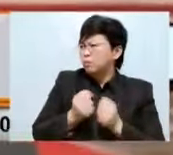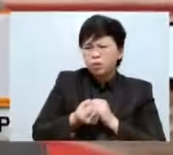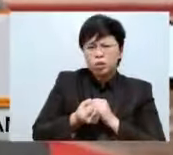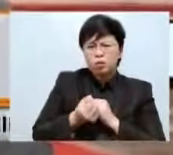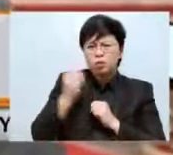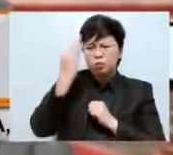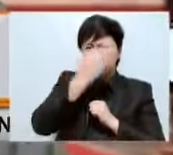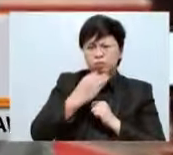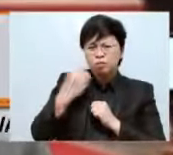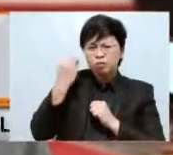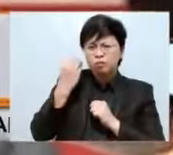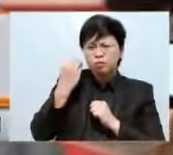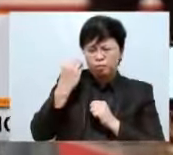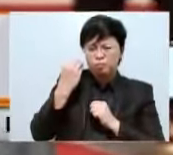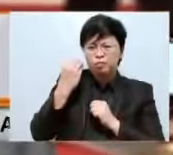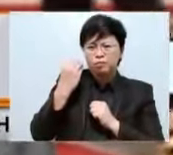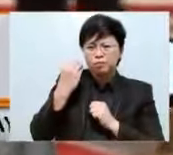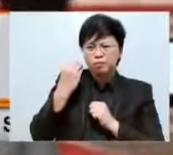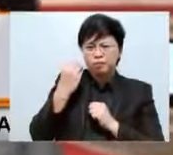Either nagbago itsura,